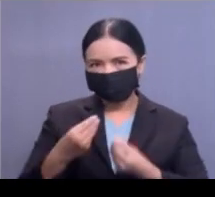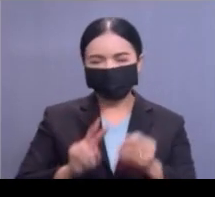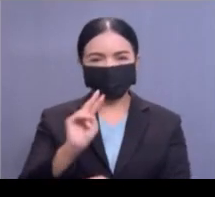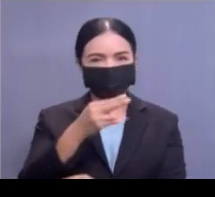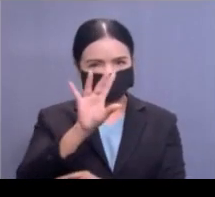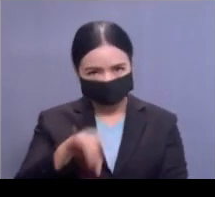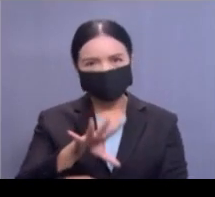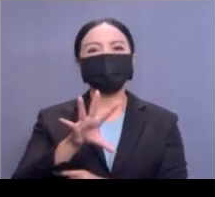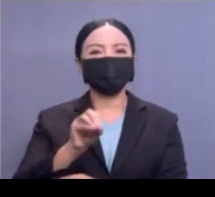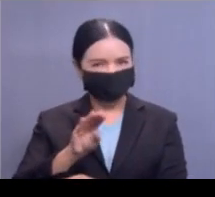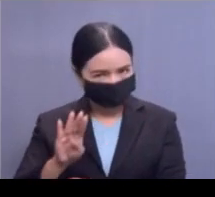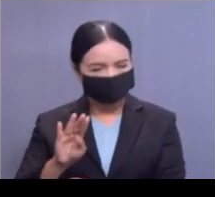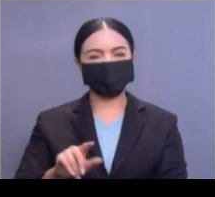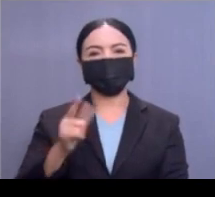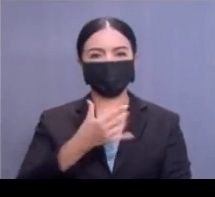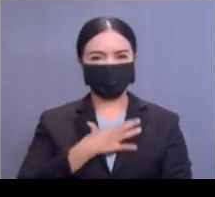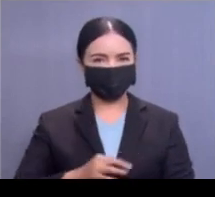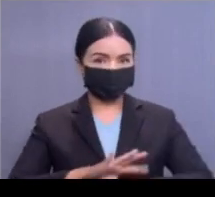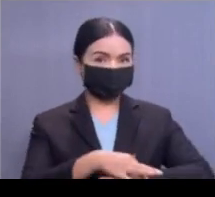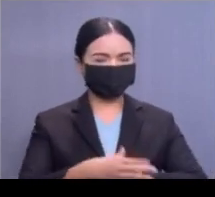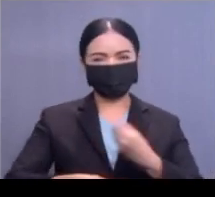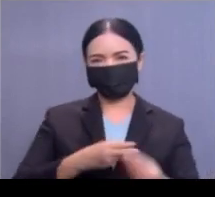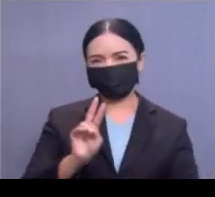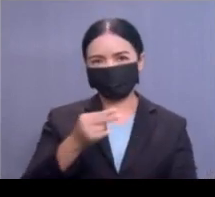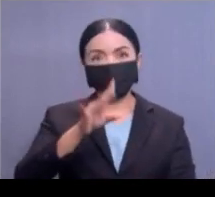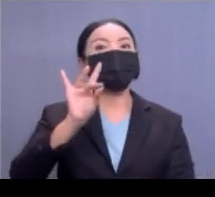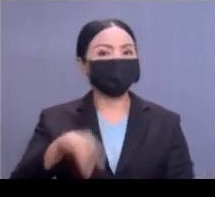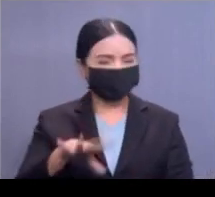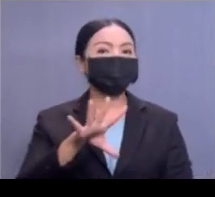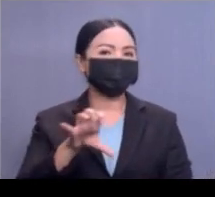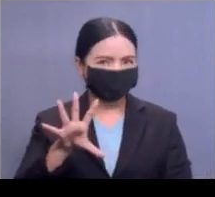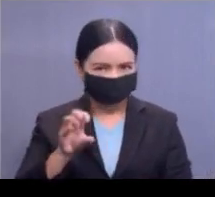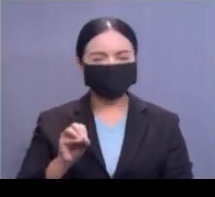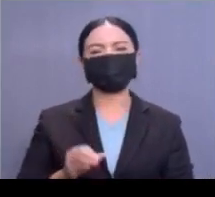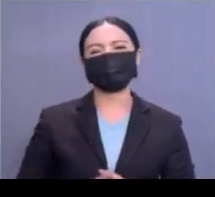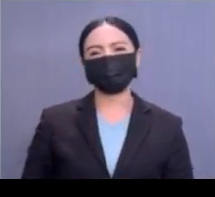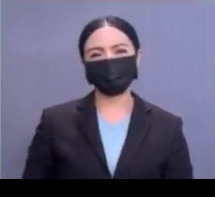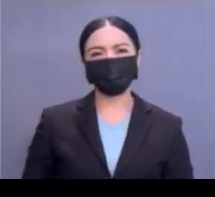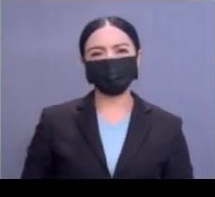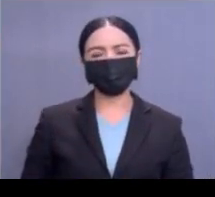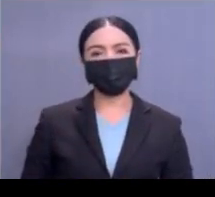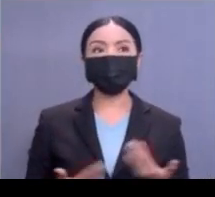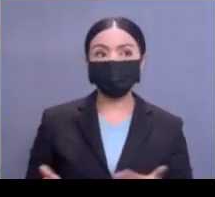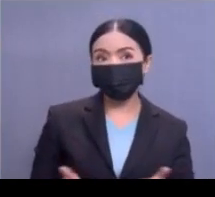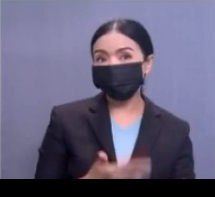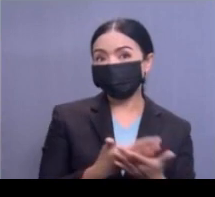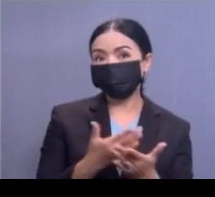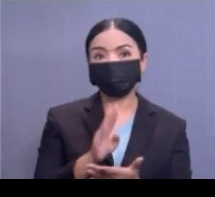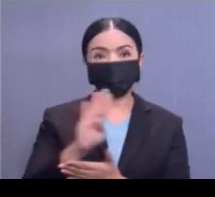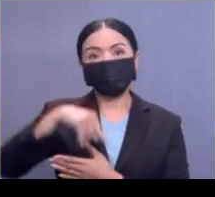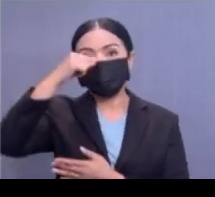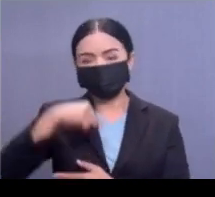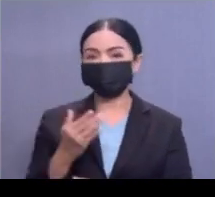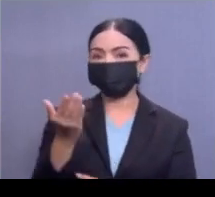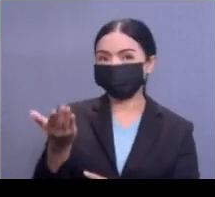28000 50บาทส่วนทองรูปพรรณขายออก 28000550บาทค่ะด้านค่าเงินบาทนะคะ